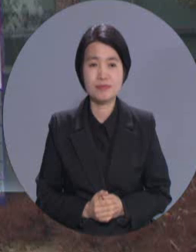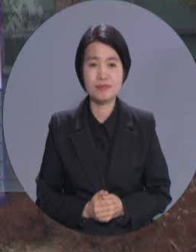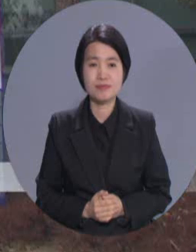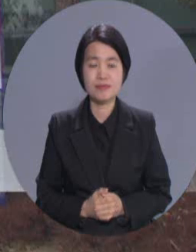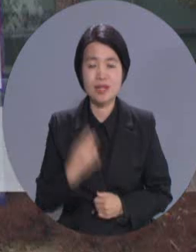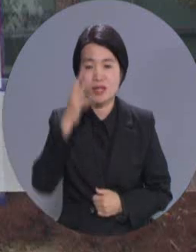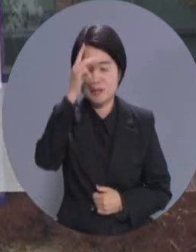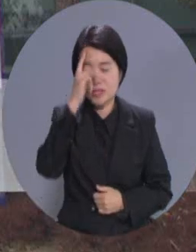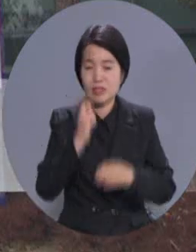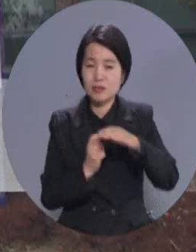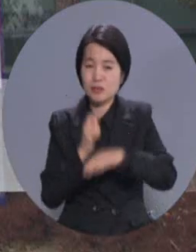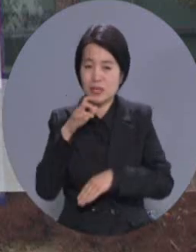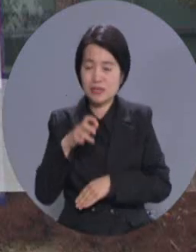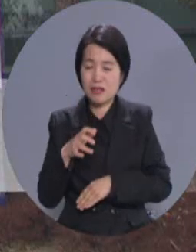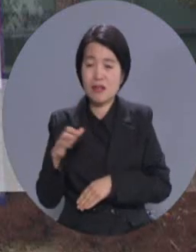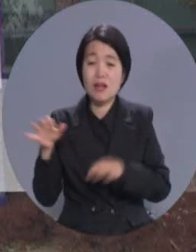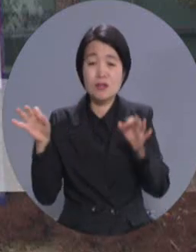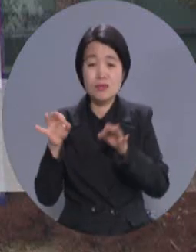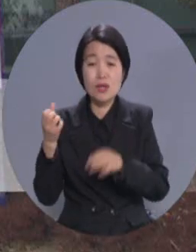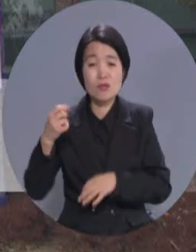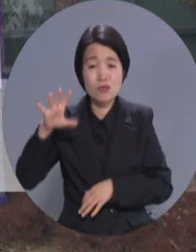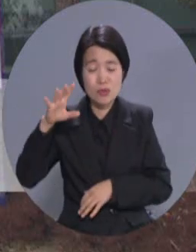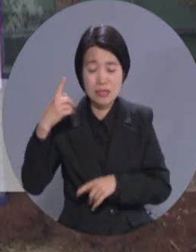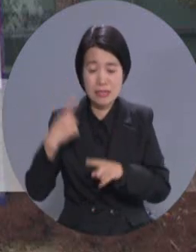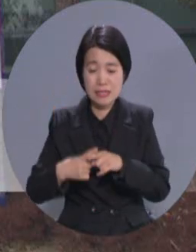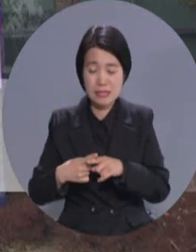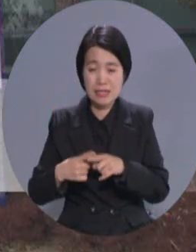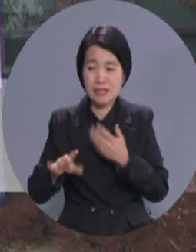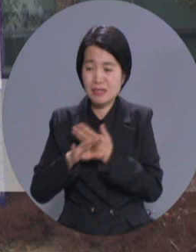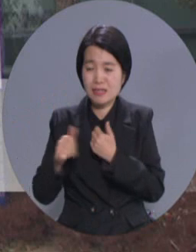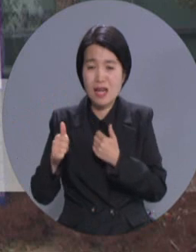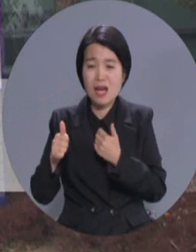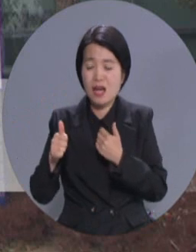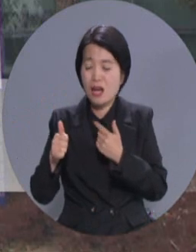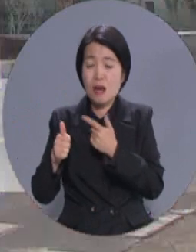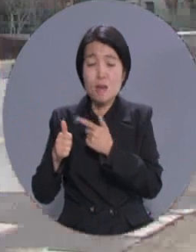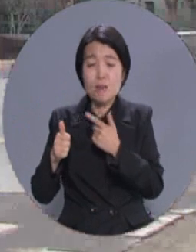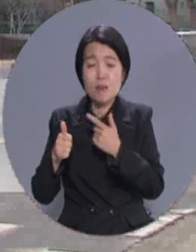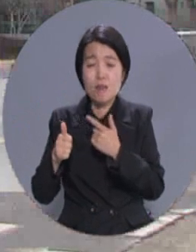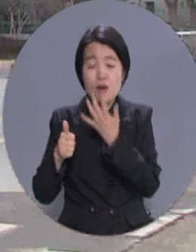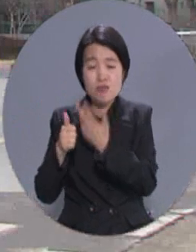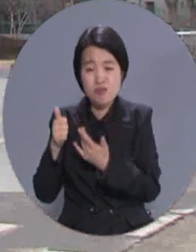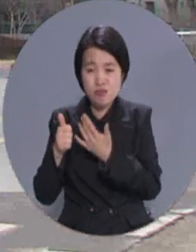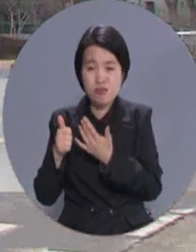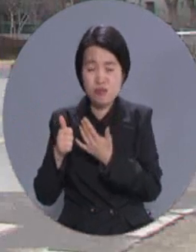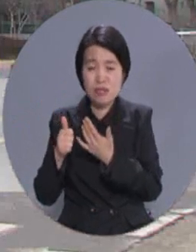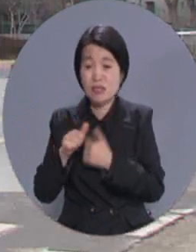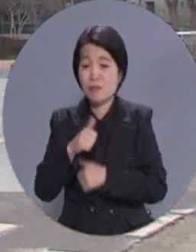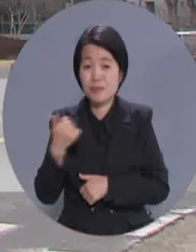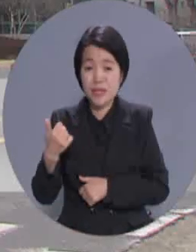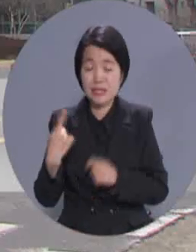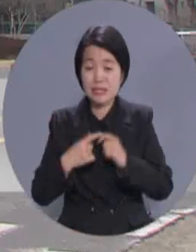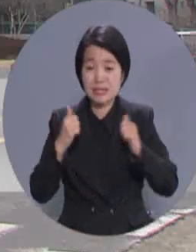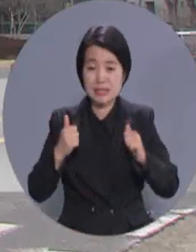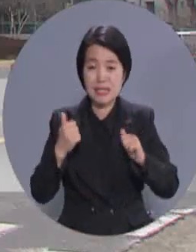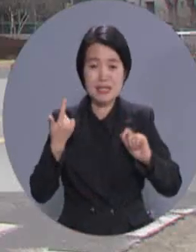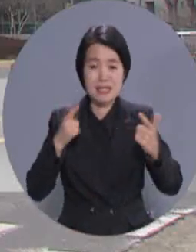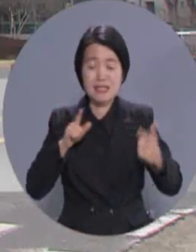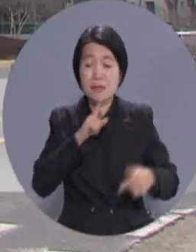검찰이 고흥에서 돈내기 윷놀이를 하다 이웃의 몸에 불을 질러 살해한 60대 남성의 일심 선고에